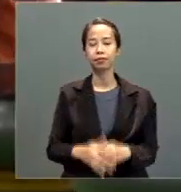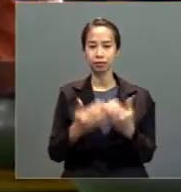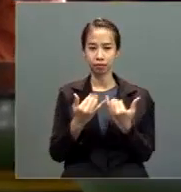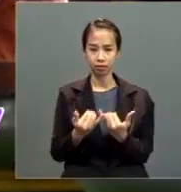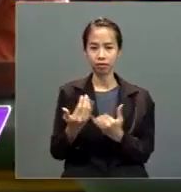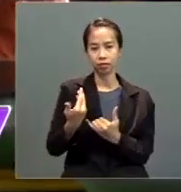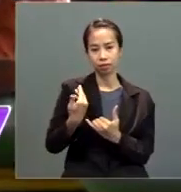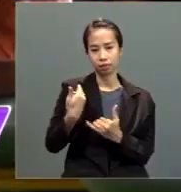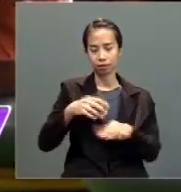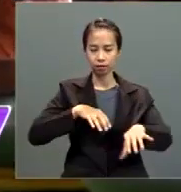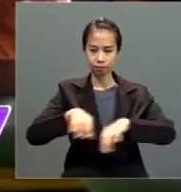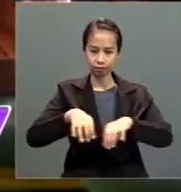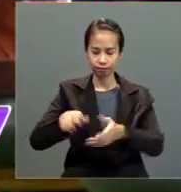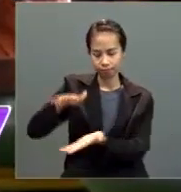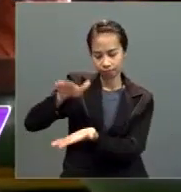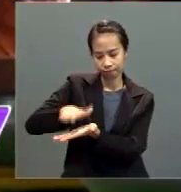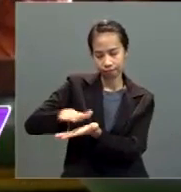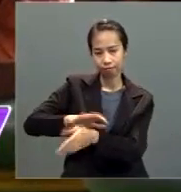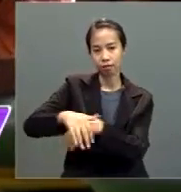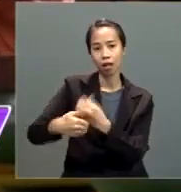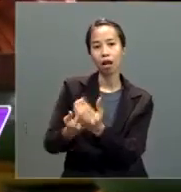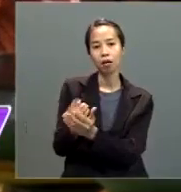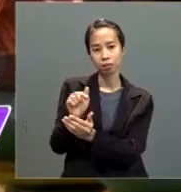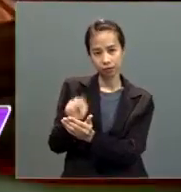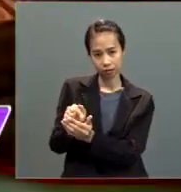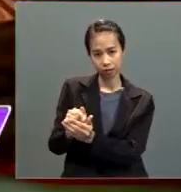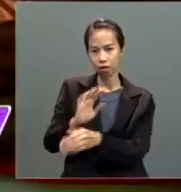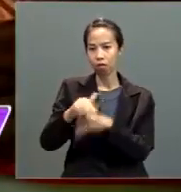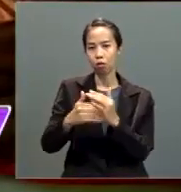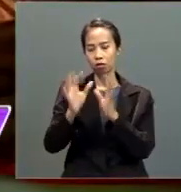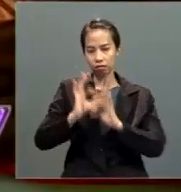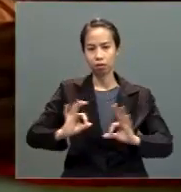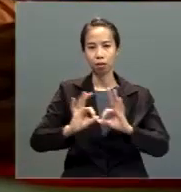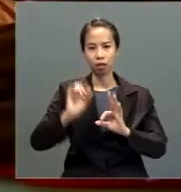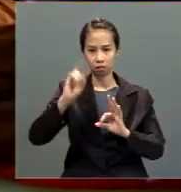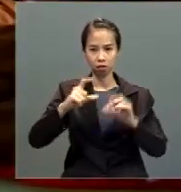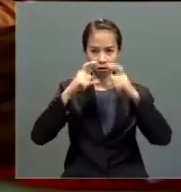ากนี้มีการจัดเจลแอลกอฮอล์ให้ล้างมือก่อนเข้าศาลาวัดและทุกคนนั้นต้องใส่หน้ากากอนามัยครับ